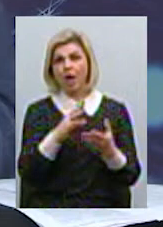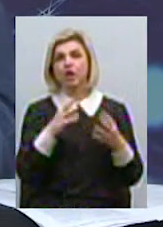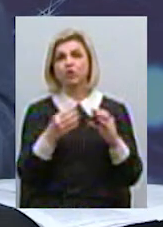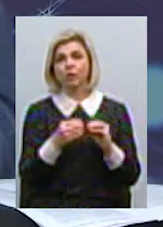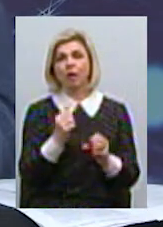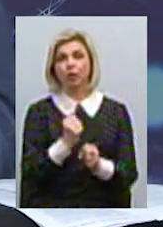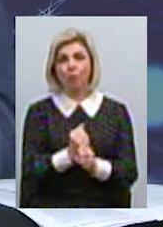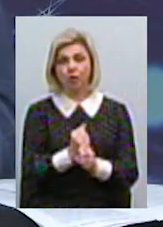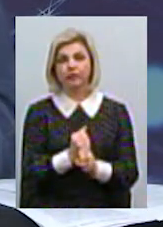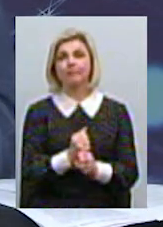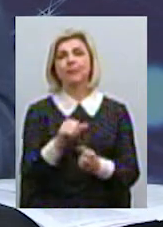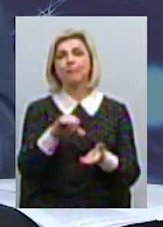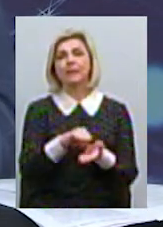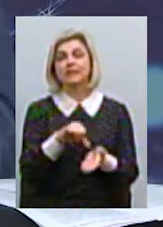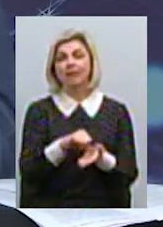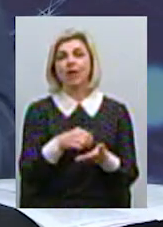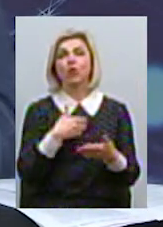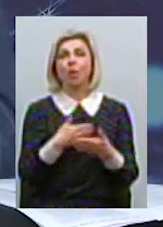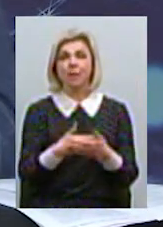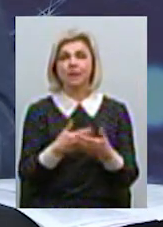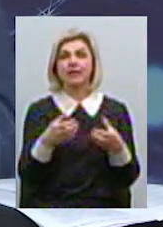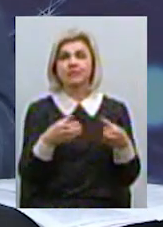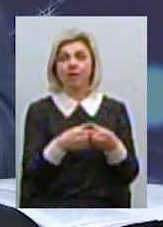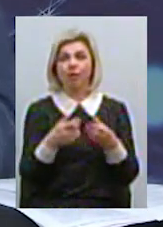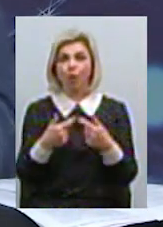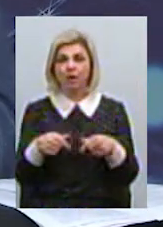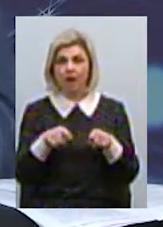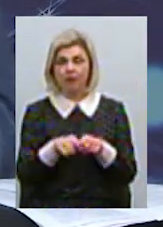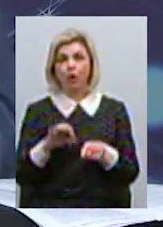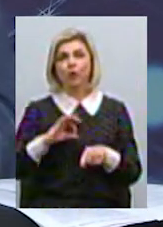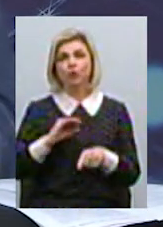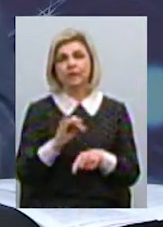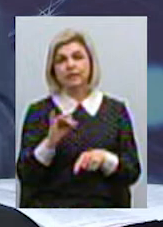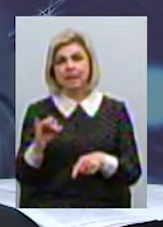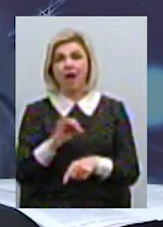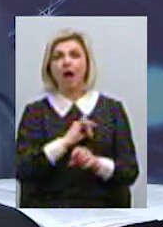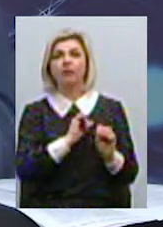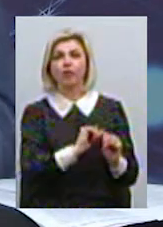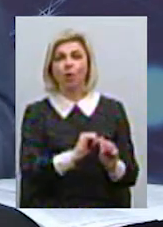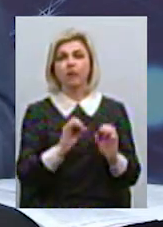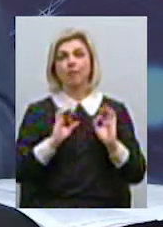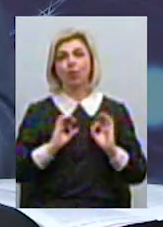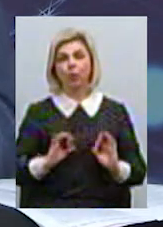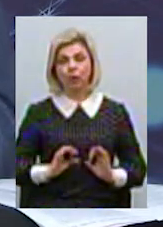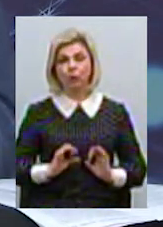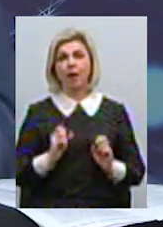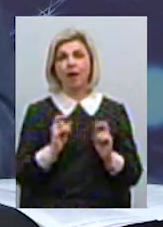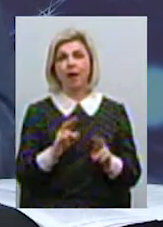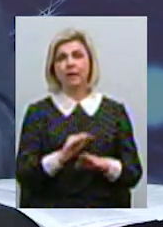роботи представників громадського сектору, громадської організації, органів юстиції, адвокатів, прокуратури, як діти,